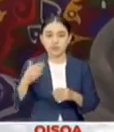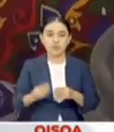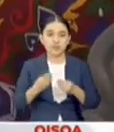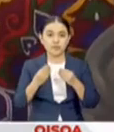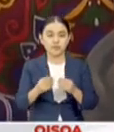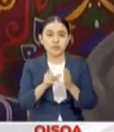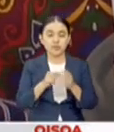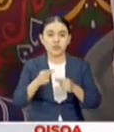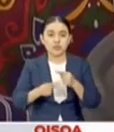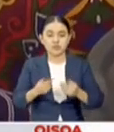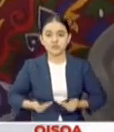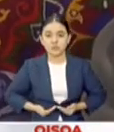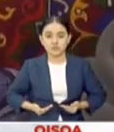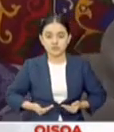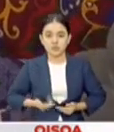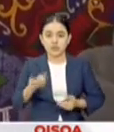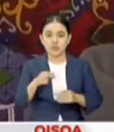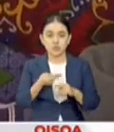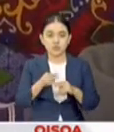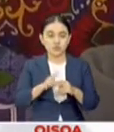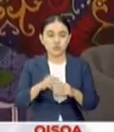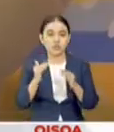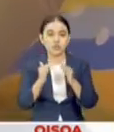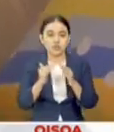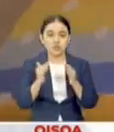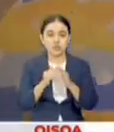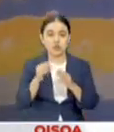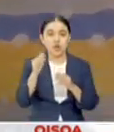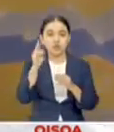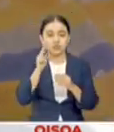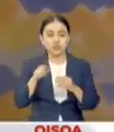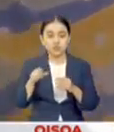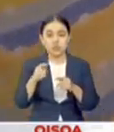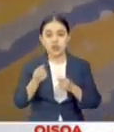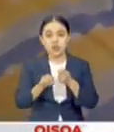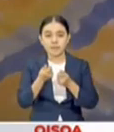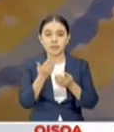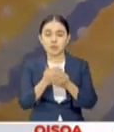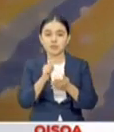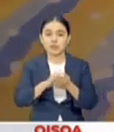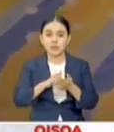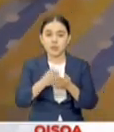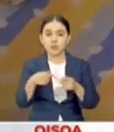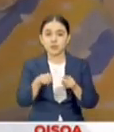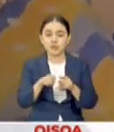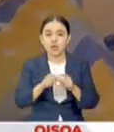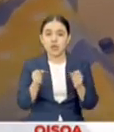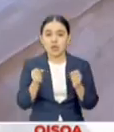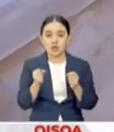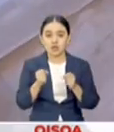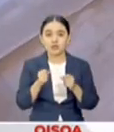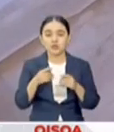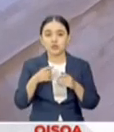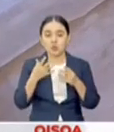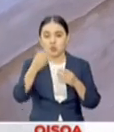berilgan nafaqa orqali kun kechiradi. Gap shundaki, xonadonning sanuzil qismlarida kamchilik borligi sababli ular ham qishda va